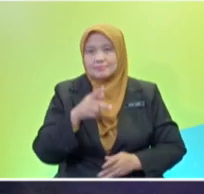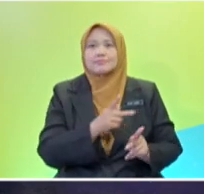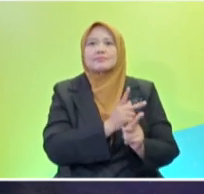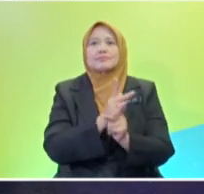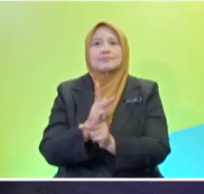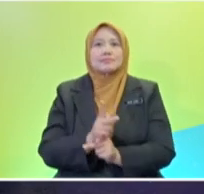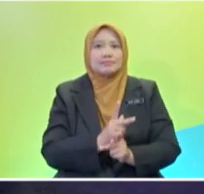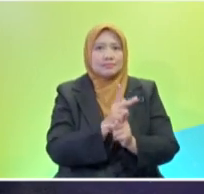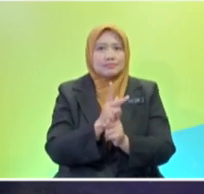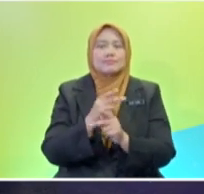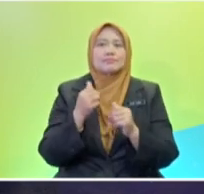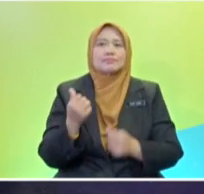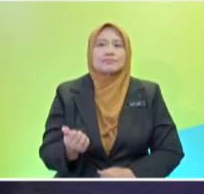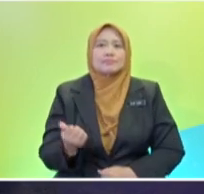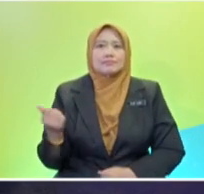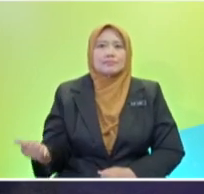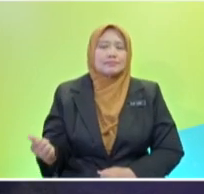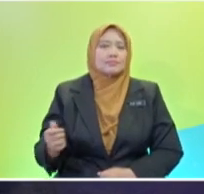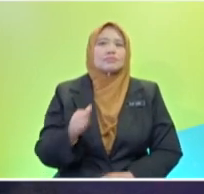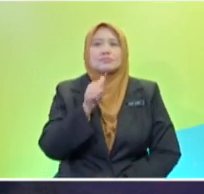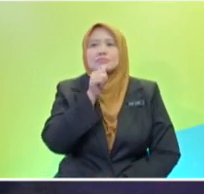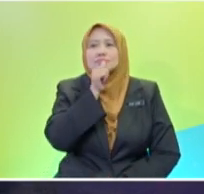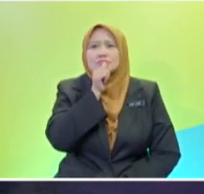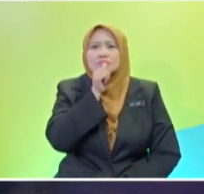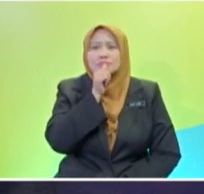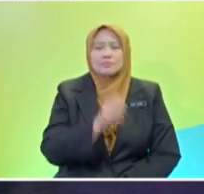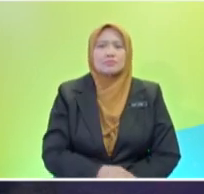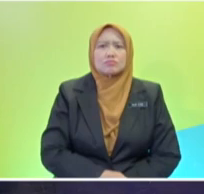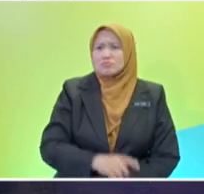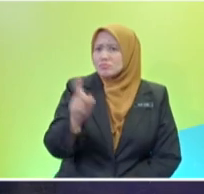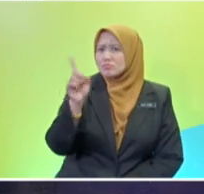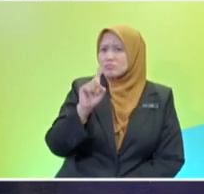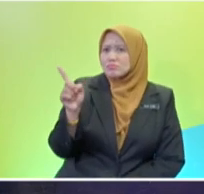dulu bagian mana anggota Sule